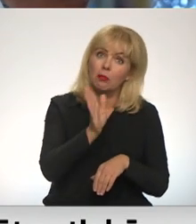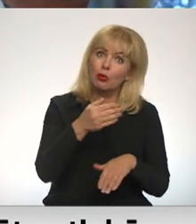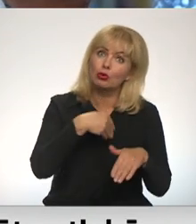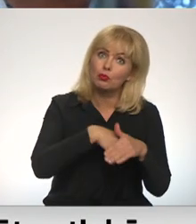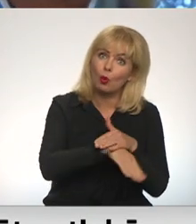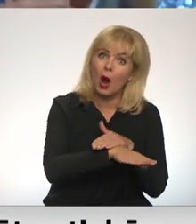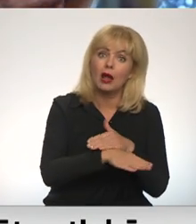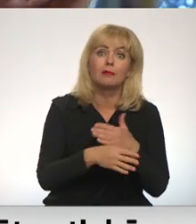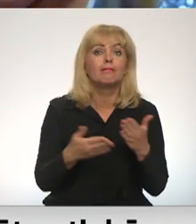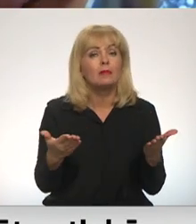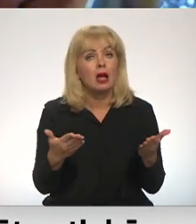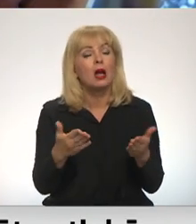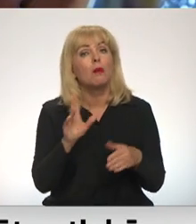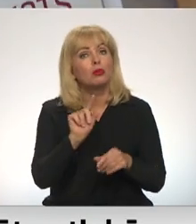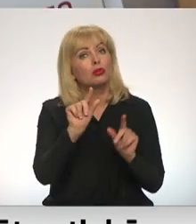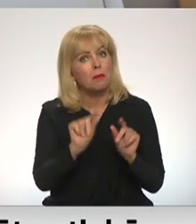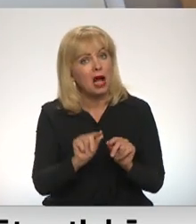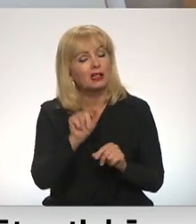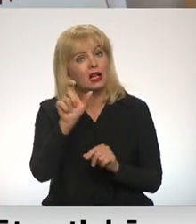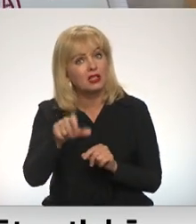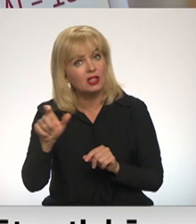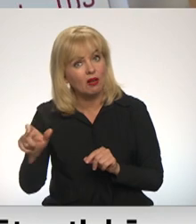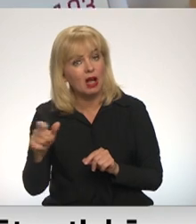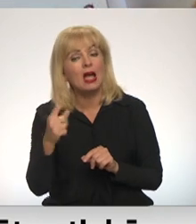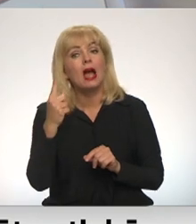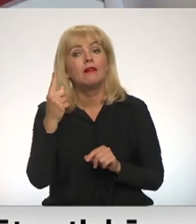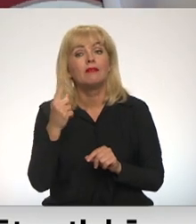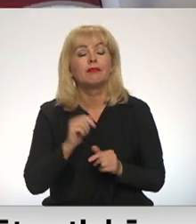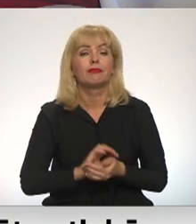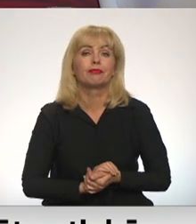te būs. Ja cilvēku mazāk paliek. Dinieģim Ļanava, Māris Justs, RTV.